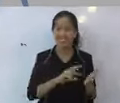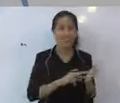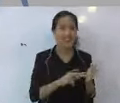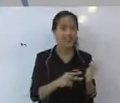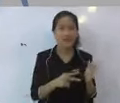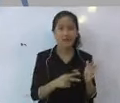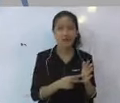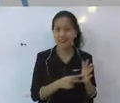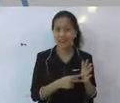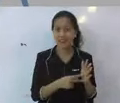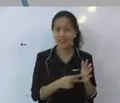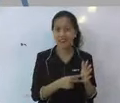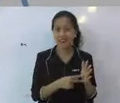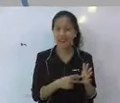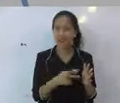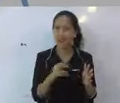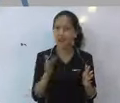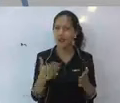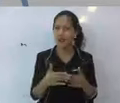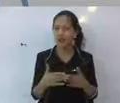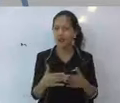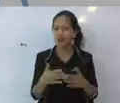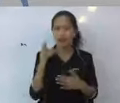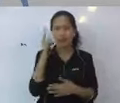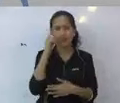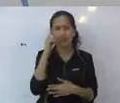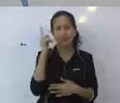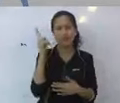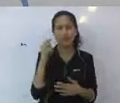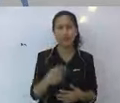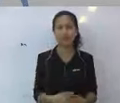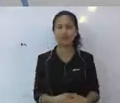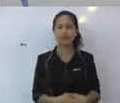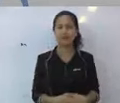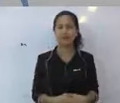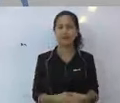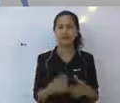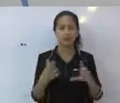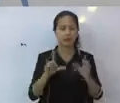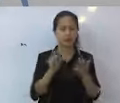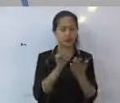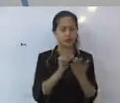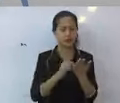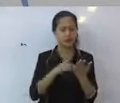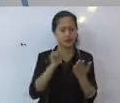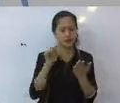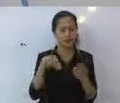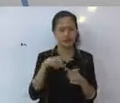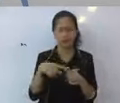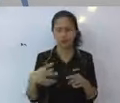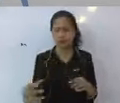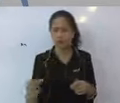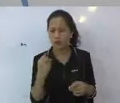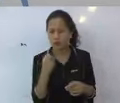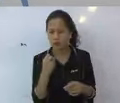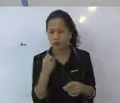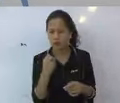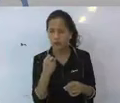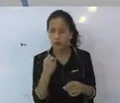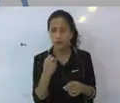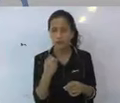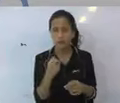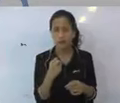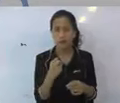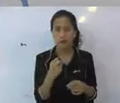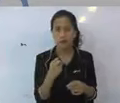yung, pag ano nyo mga kapatid, pag i-check ninyo mabuti, pag pitas ninyo, laban doon sa